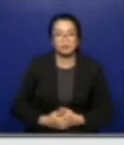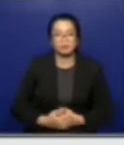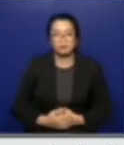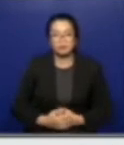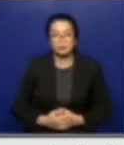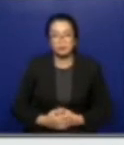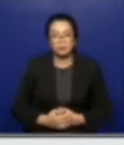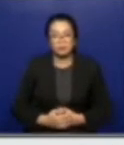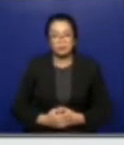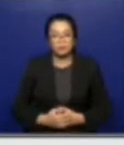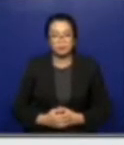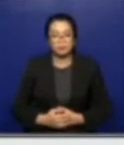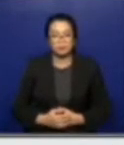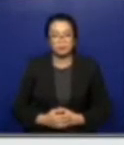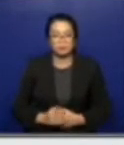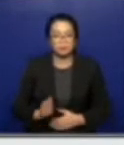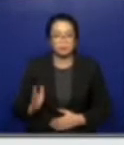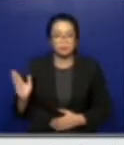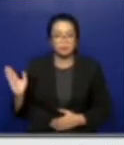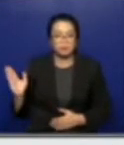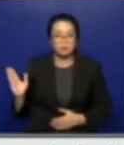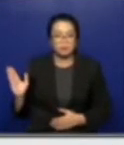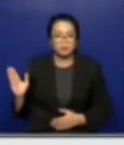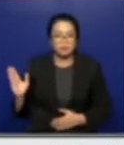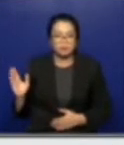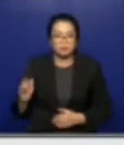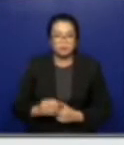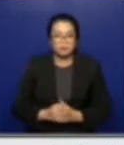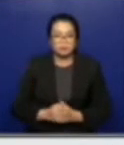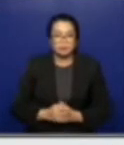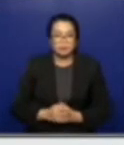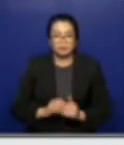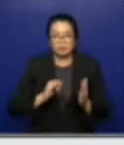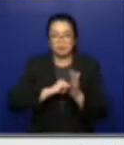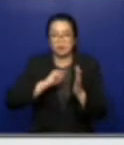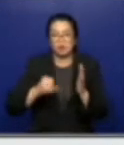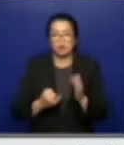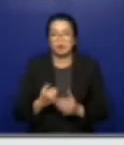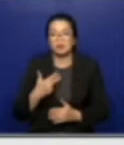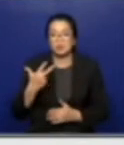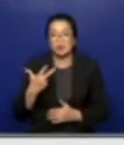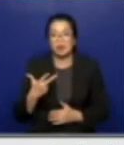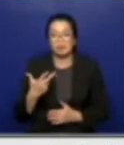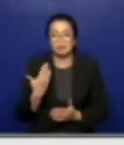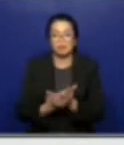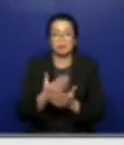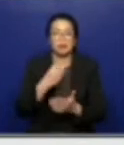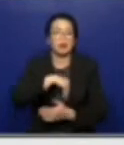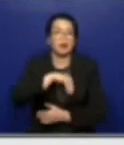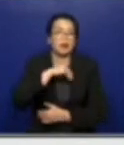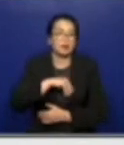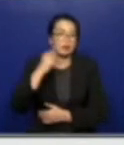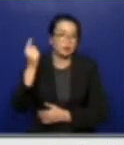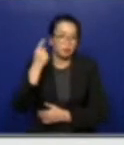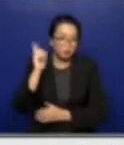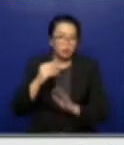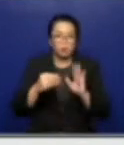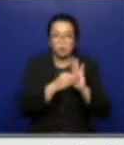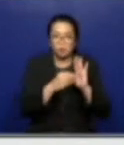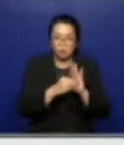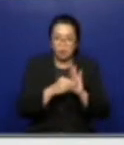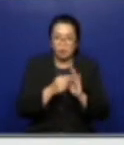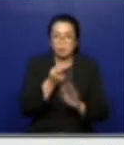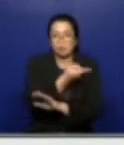อันนี้นะครับในสไลด์ท่านจะเห็นว่า3จังหวัดที่ทำรายได้ท่องเที่ยวสูงสุดกรุงเทพฯภูเก็ตชลบุ